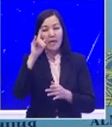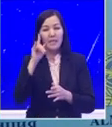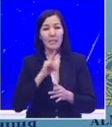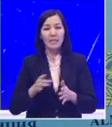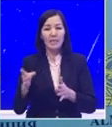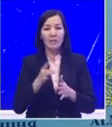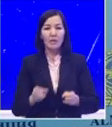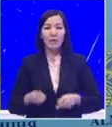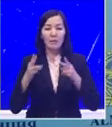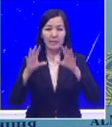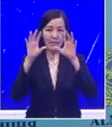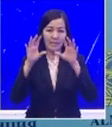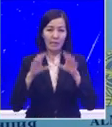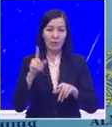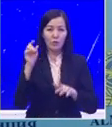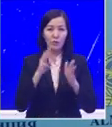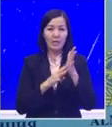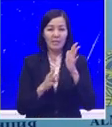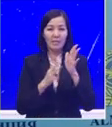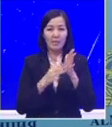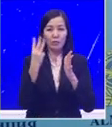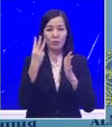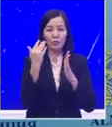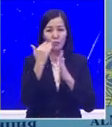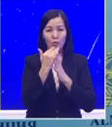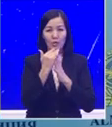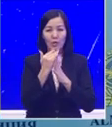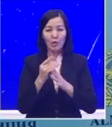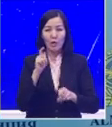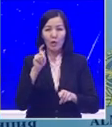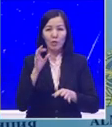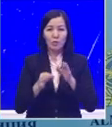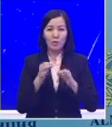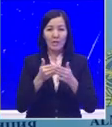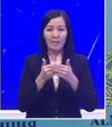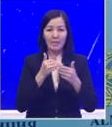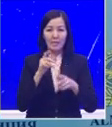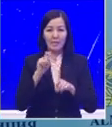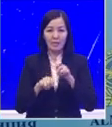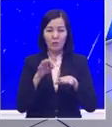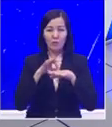Республикасының қылмыстық кодексінің 188 бабының 3 бөлігіне сәйкес сотқа дейінгі тергеу жүргізілуде.